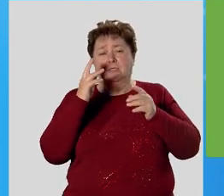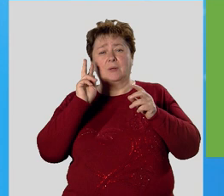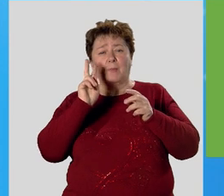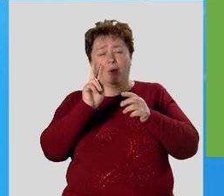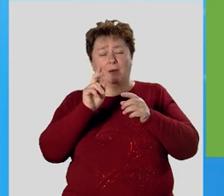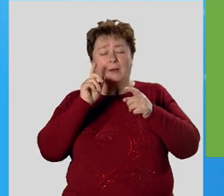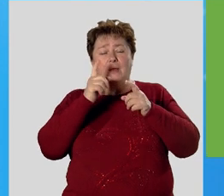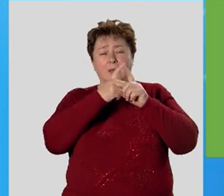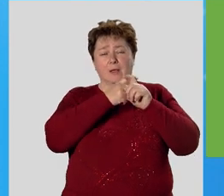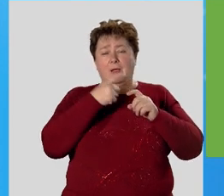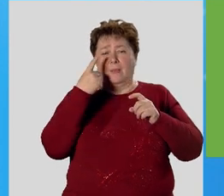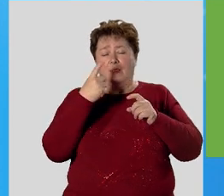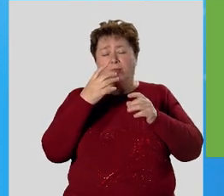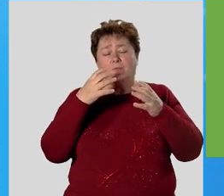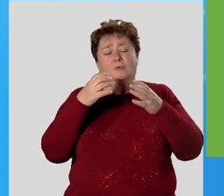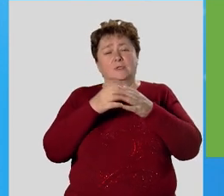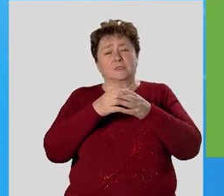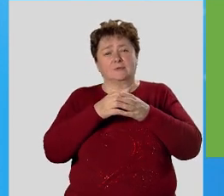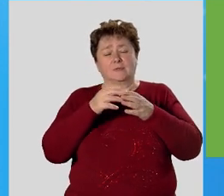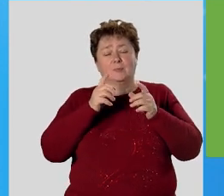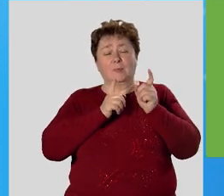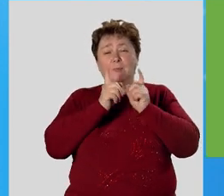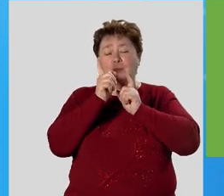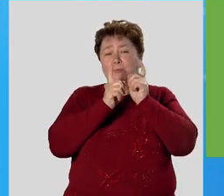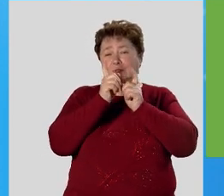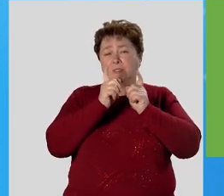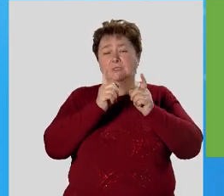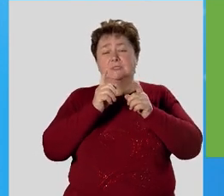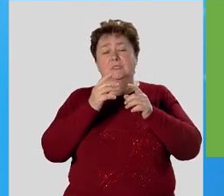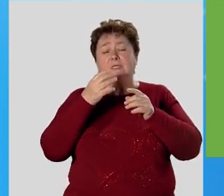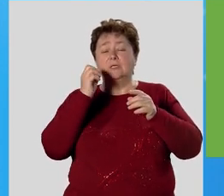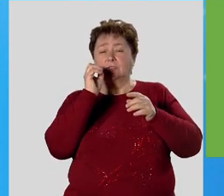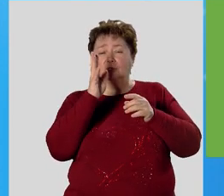хромосом. Одного из видов пшеницы 14 пар.